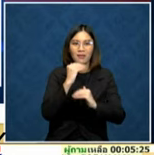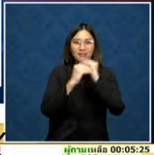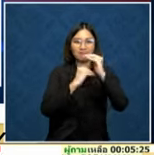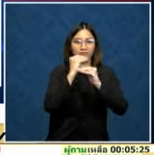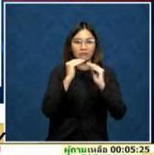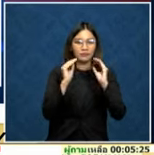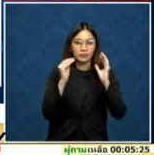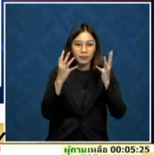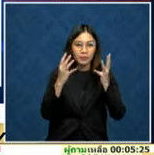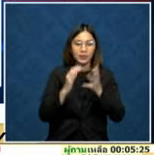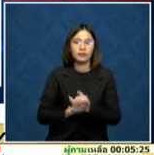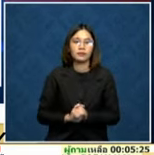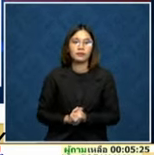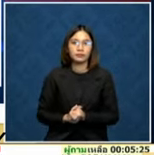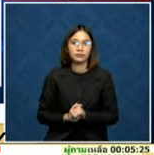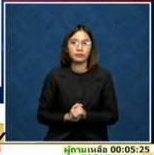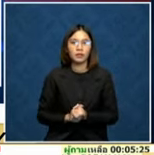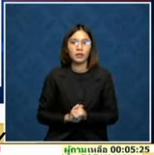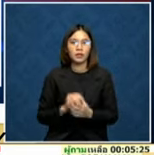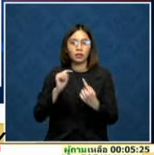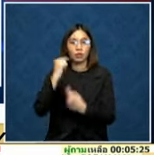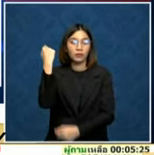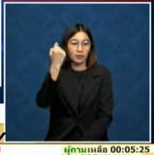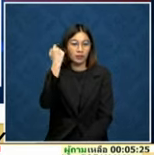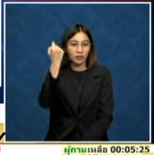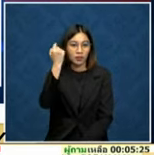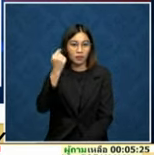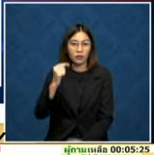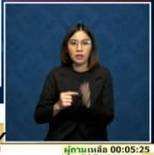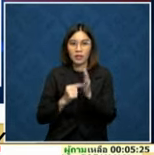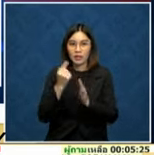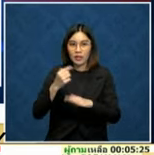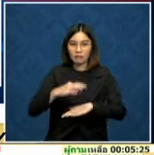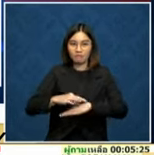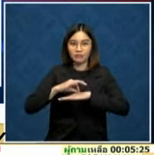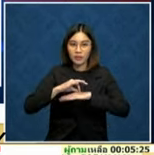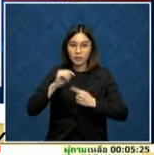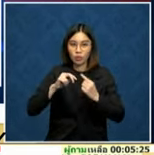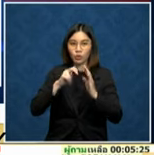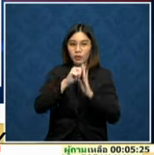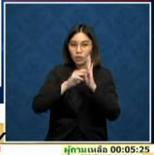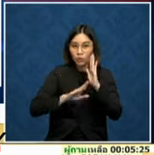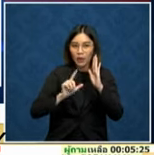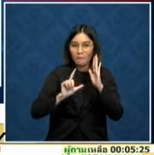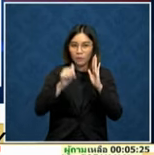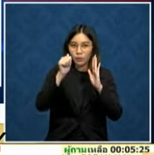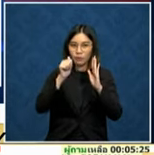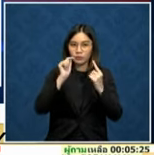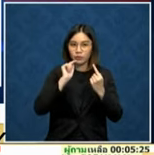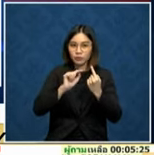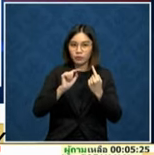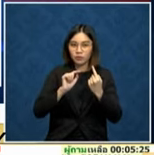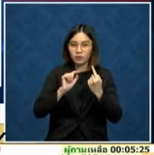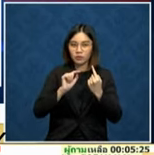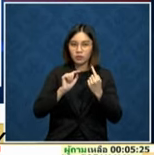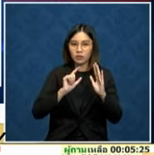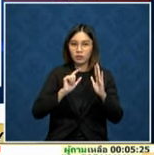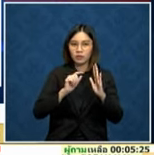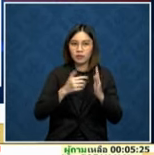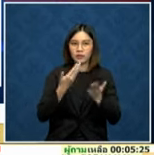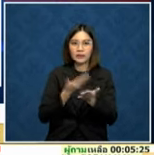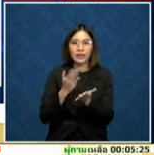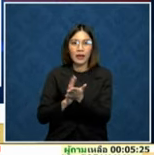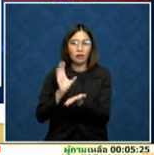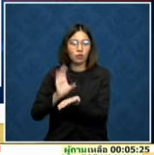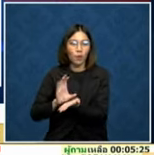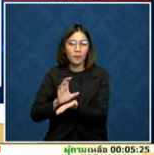เติโตเทาที่ควรซึ่กท่เทยวจๆ้วตั้งหนเราเข้ามาก็เป็การใช้นโยบายหลัก ไม่ใช้งบประมา